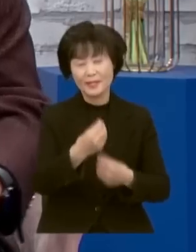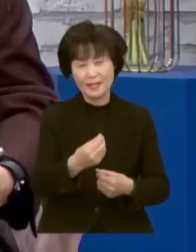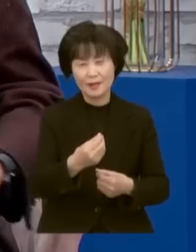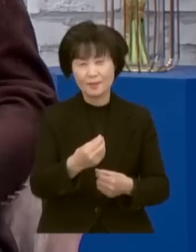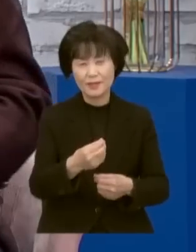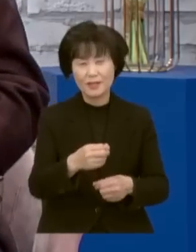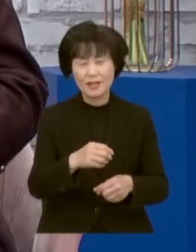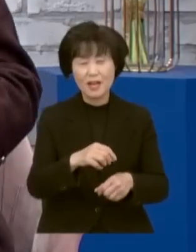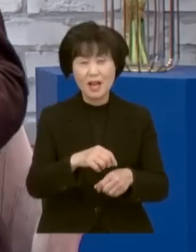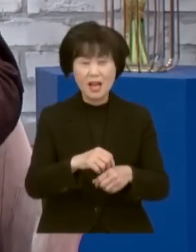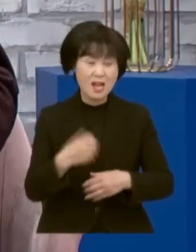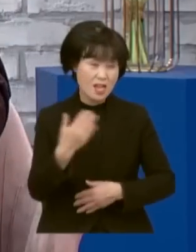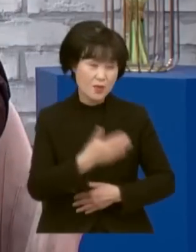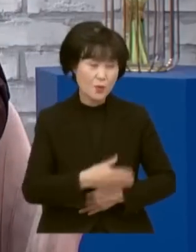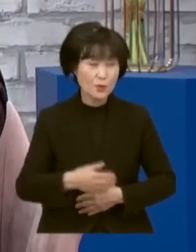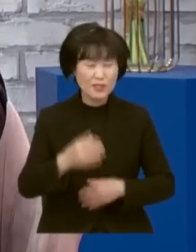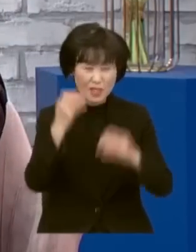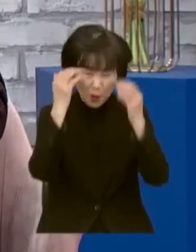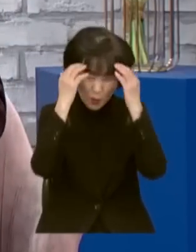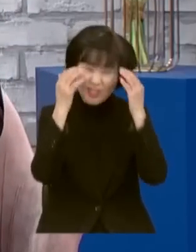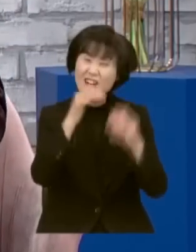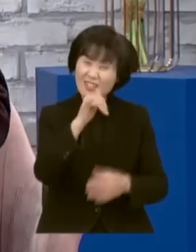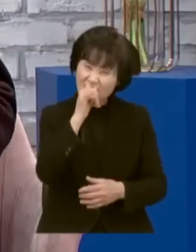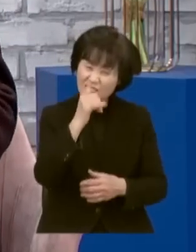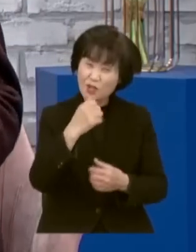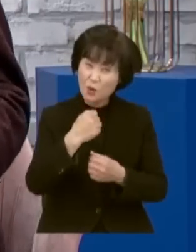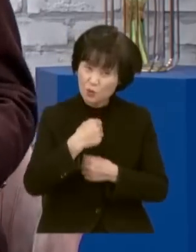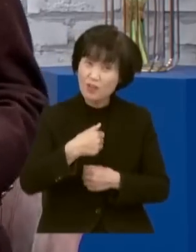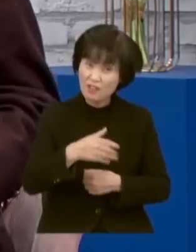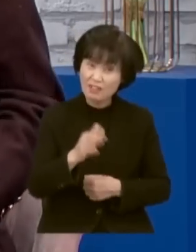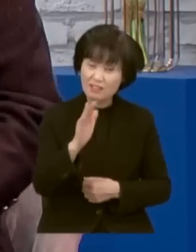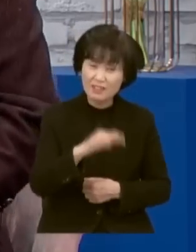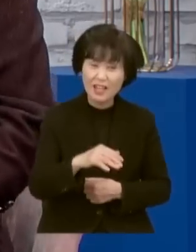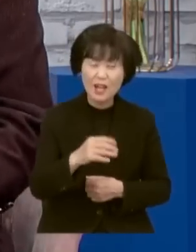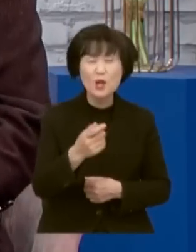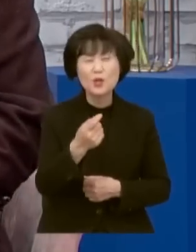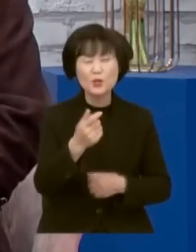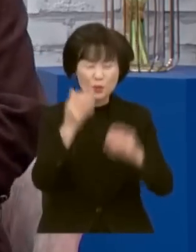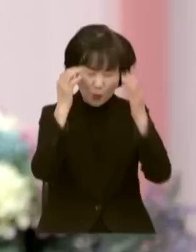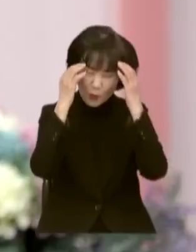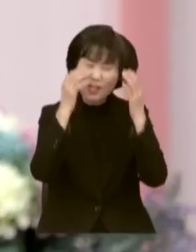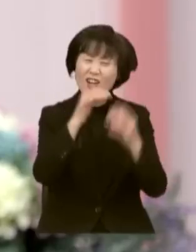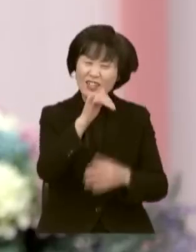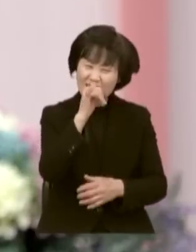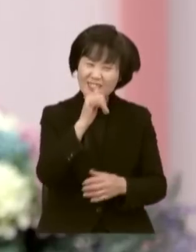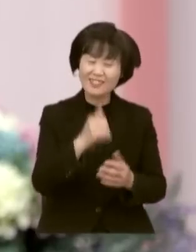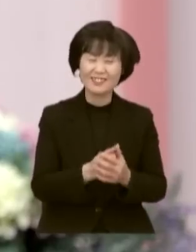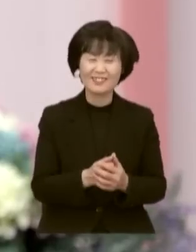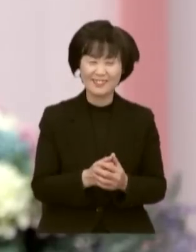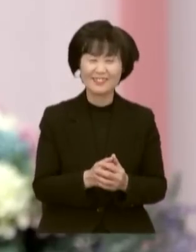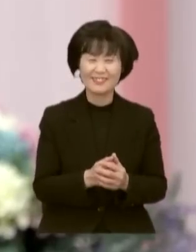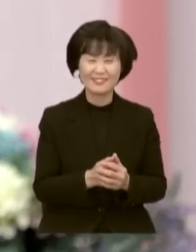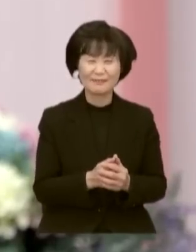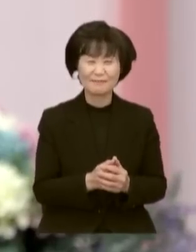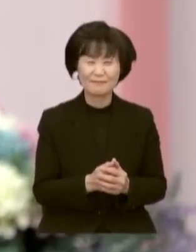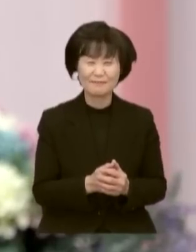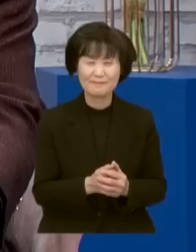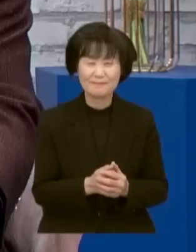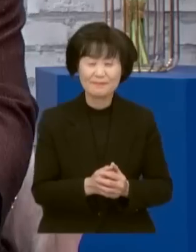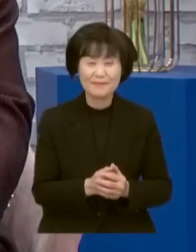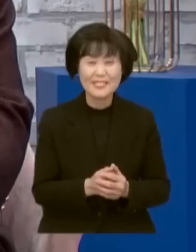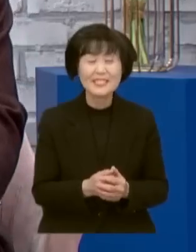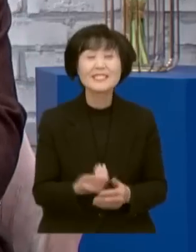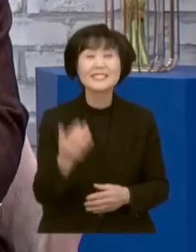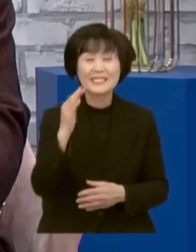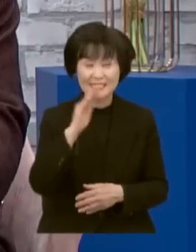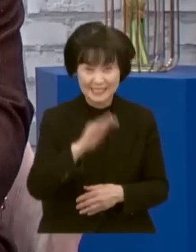아니 육신의 고생은 좀 있을 거야. 왜 없겠어. 군대인데 그죠? 고생 받는데 고생해야 돼요. 힘에서 너무 편하게 있었어. 그래 좀 해봐야지. 그럼 그것도